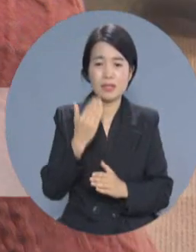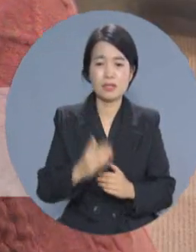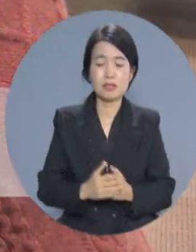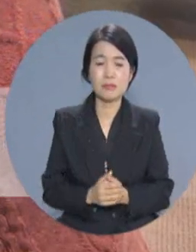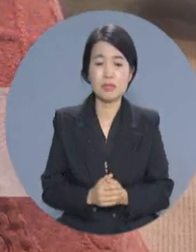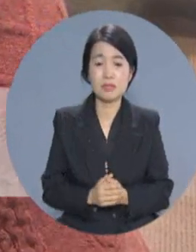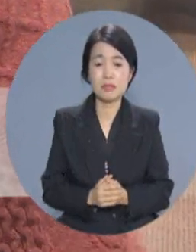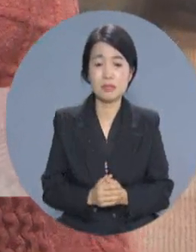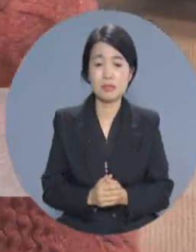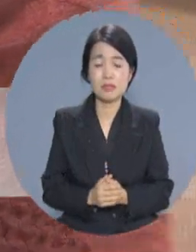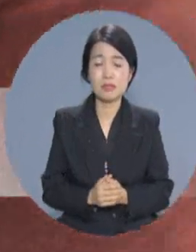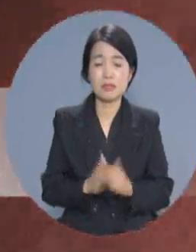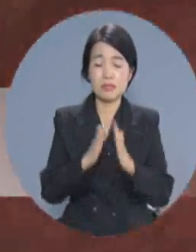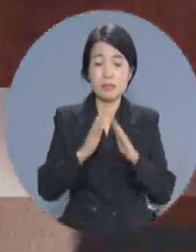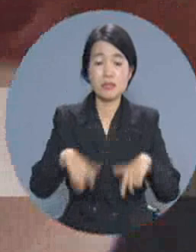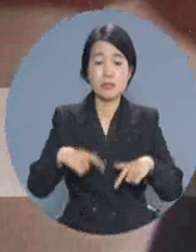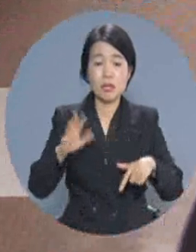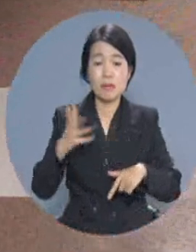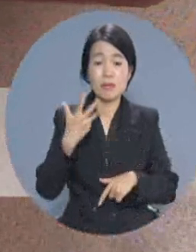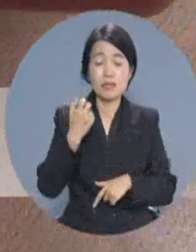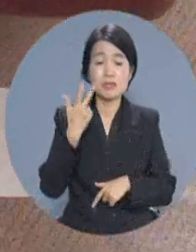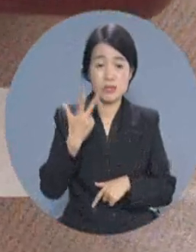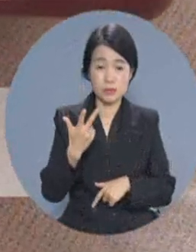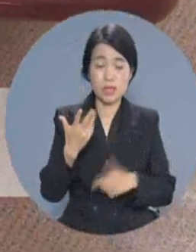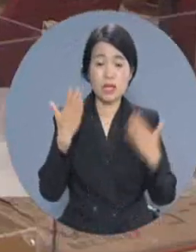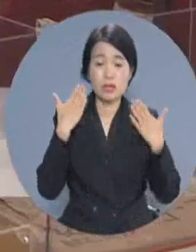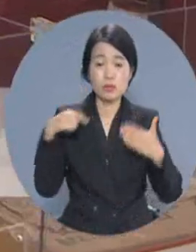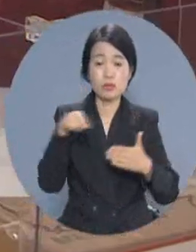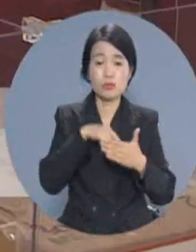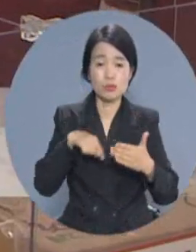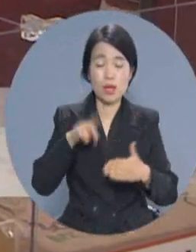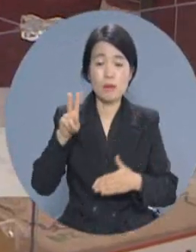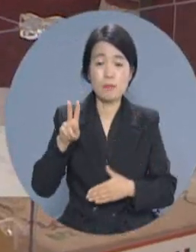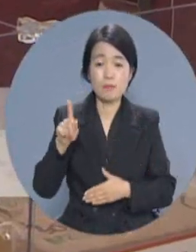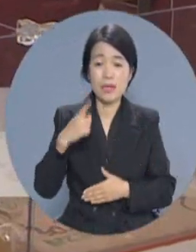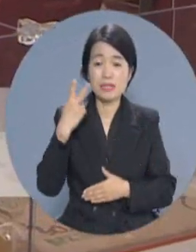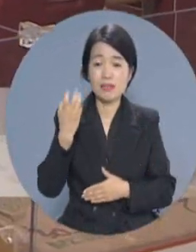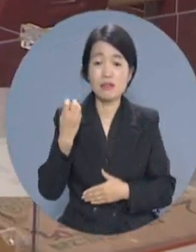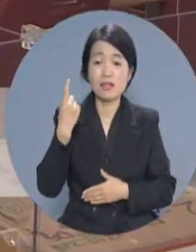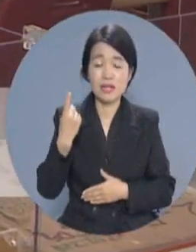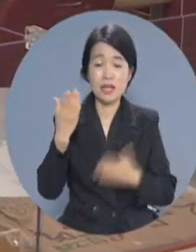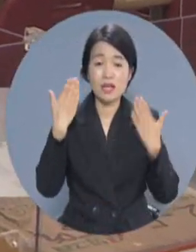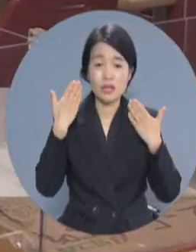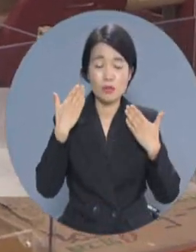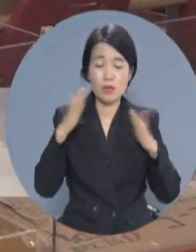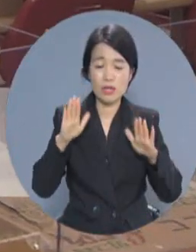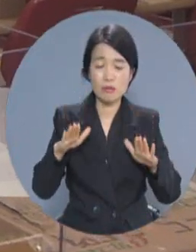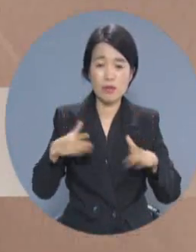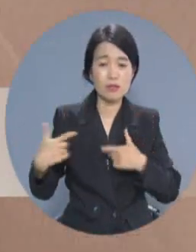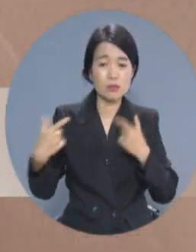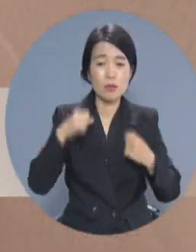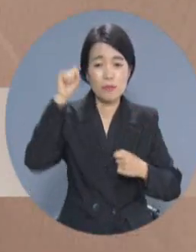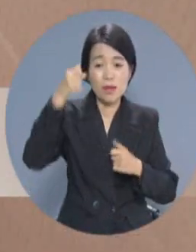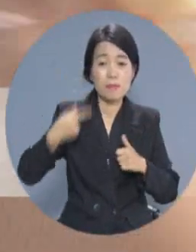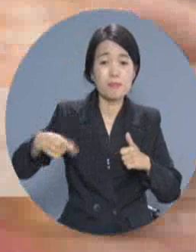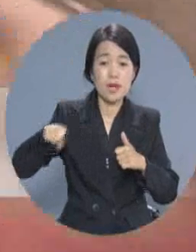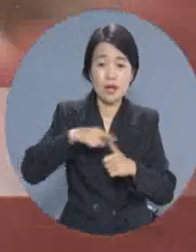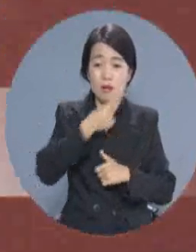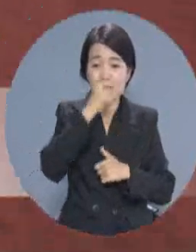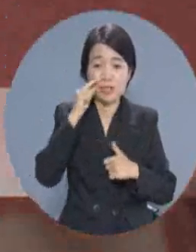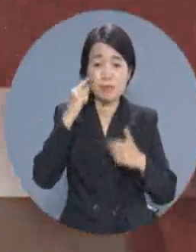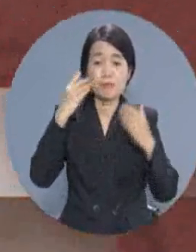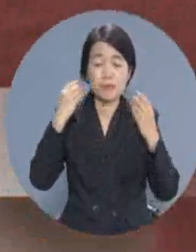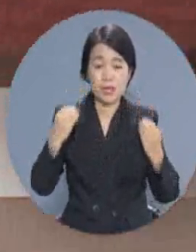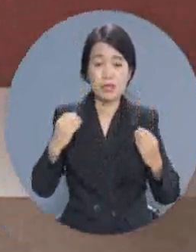빚어졌습니다. 전남은 877개 학교 가운데 131개 학교가 이번 총파업에 참여한 것으로